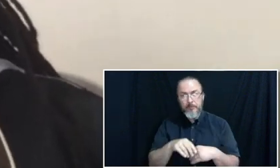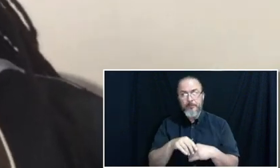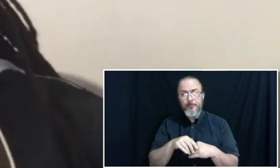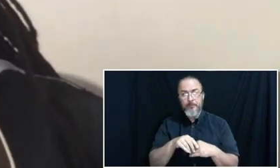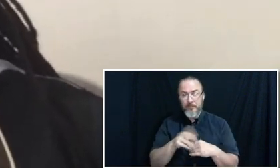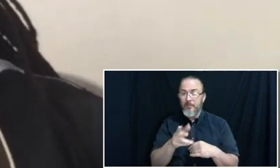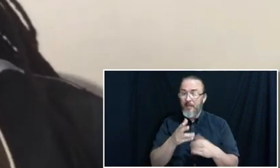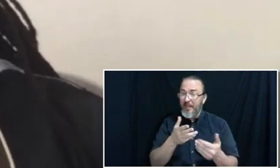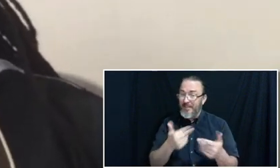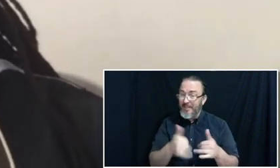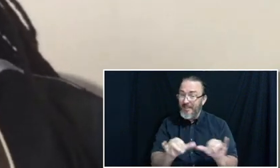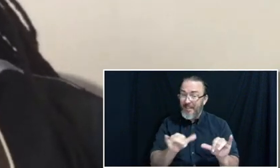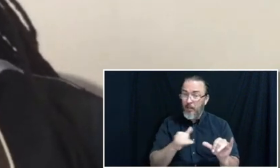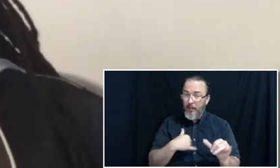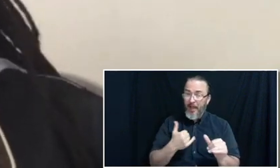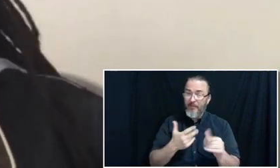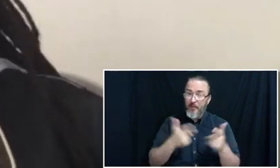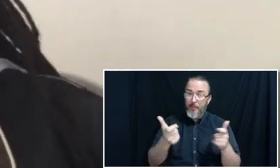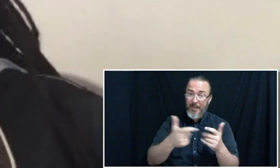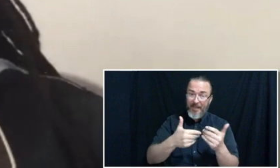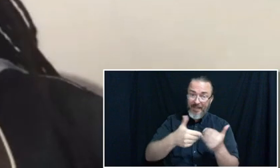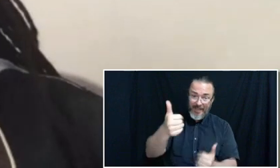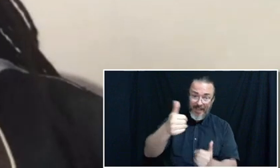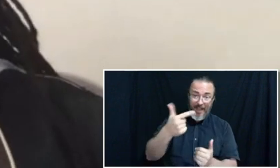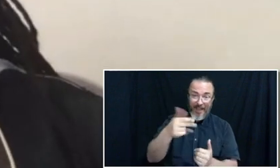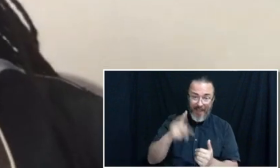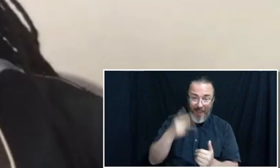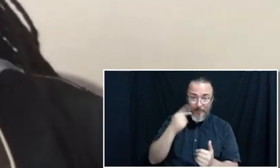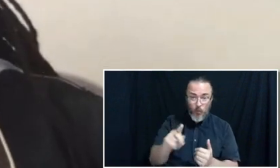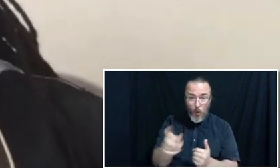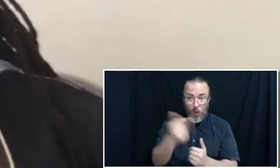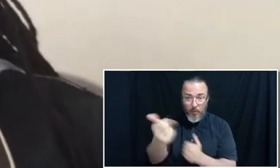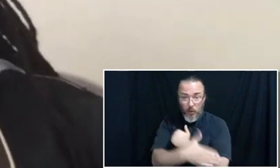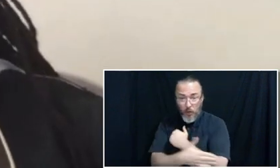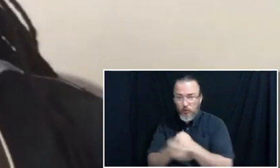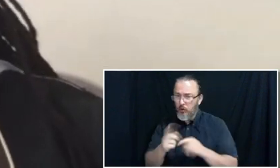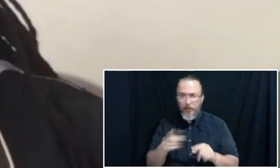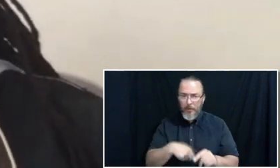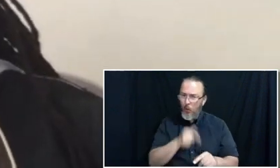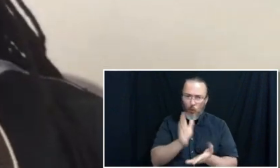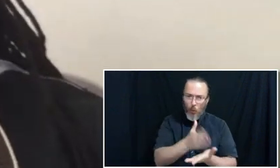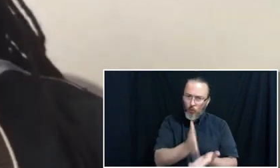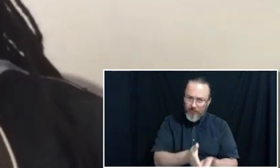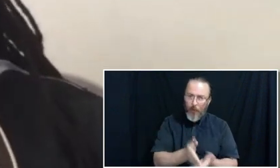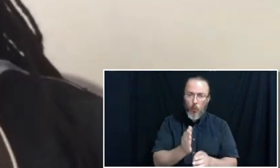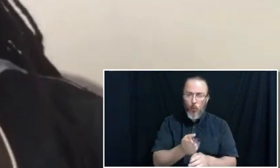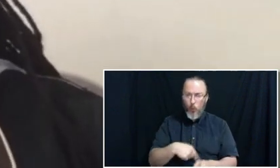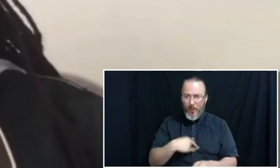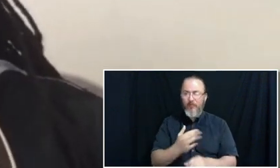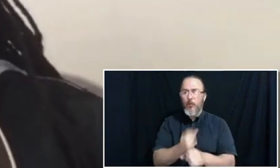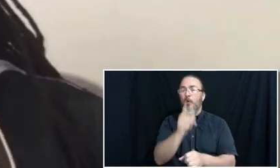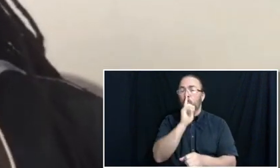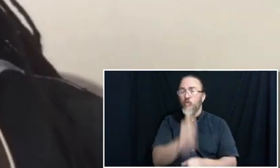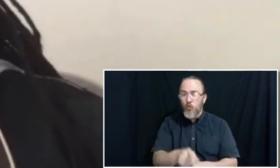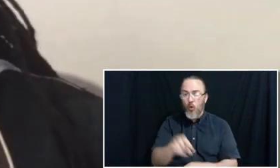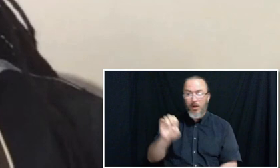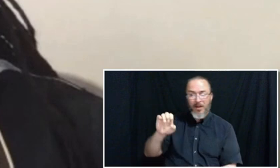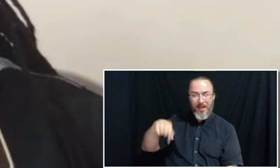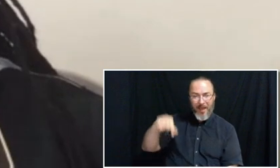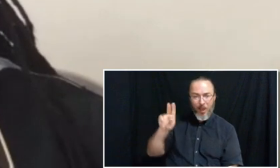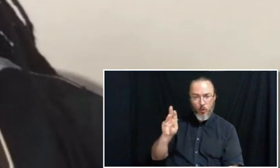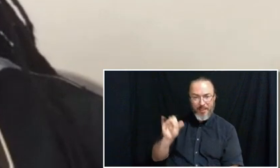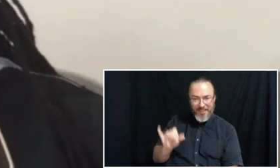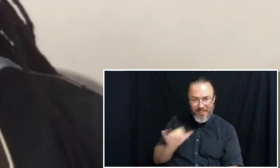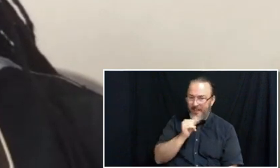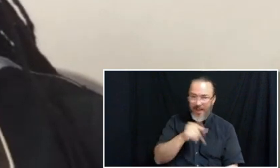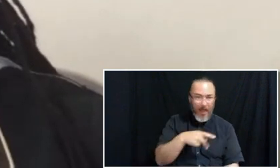Et il existe encore un grand écart entre différents groupes de la population. Nous avons un chemin à